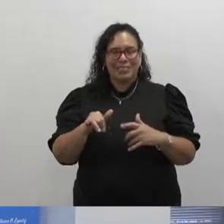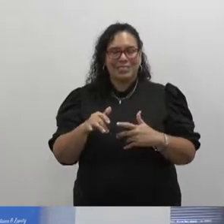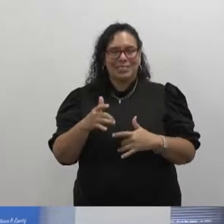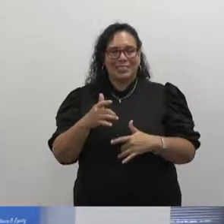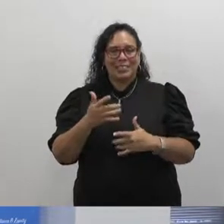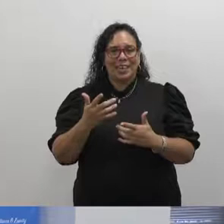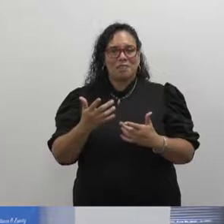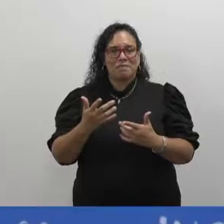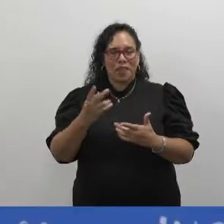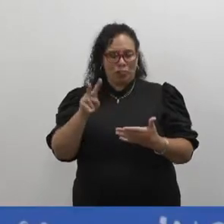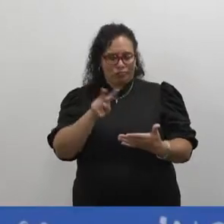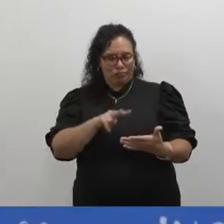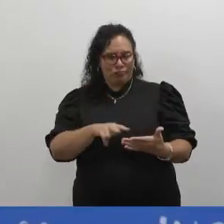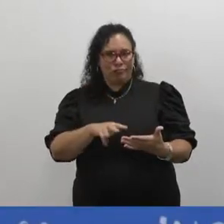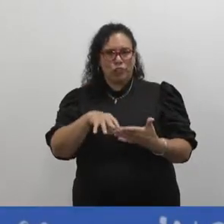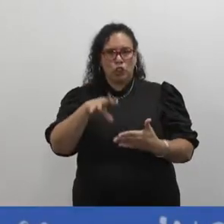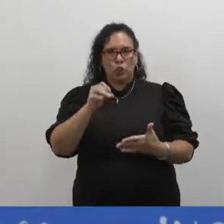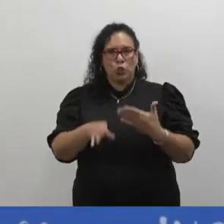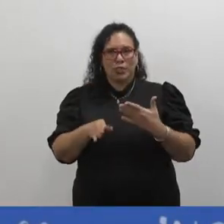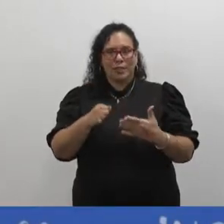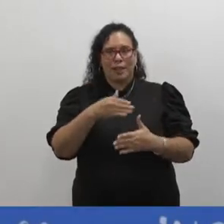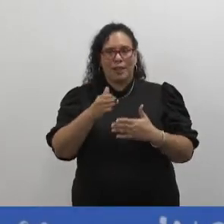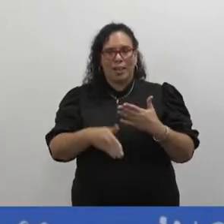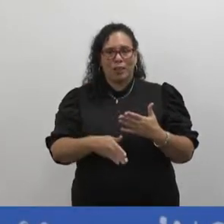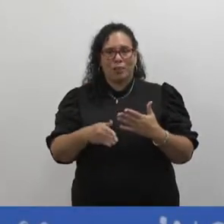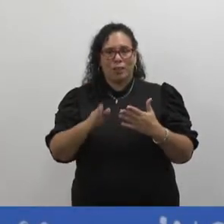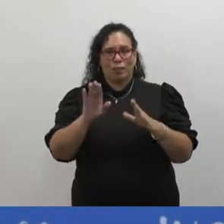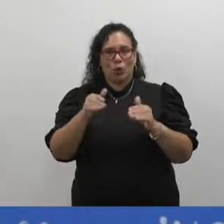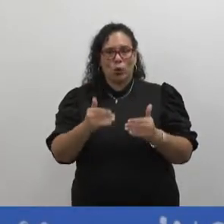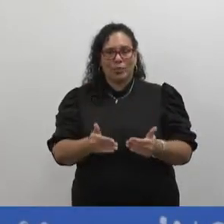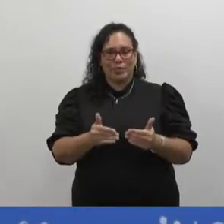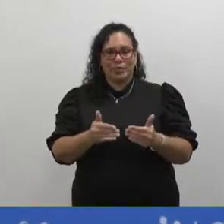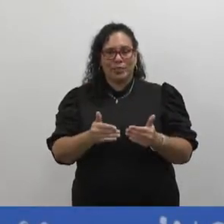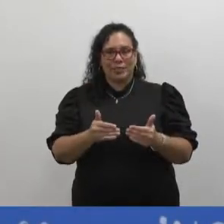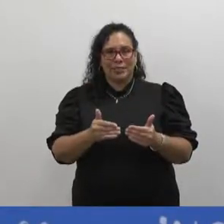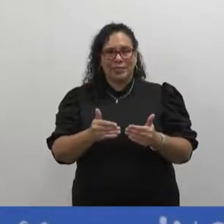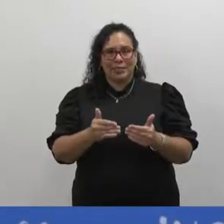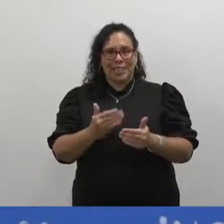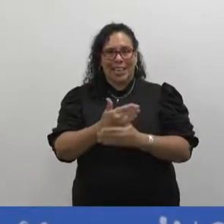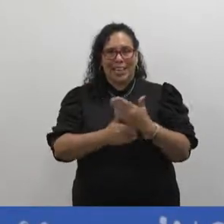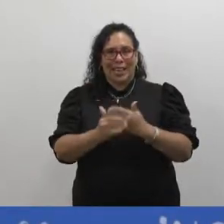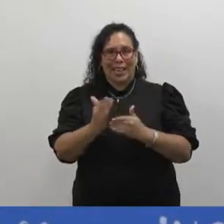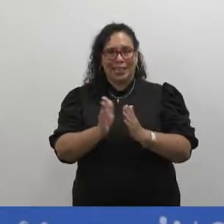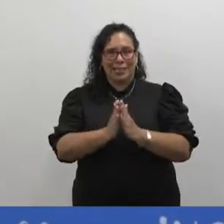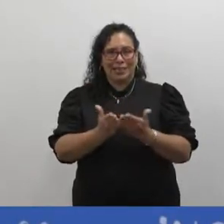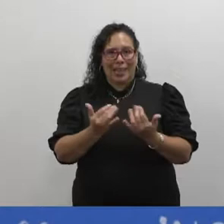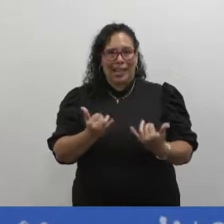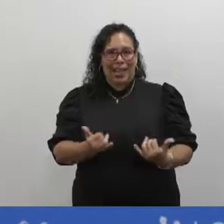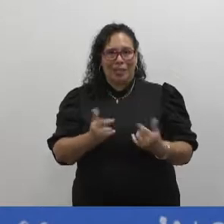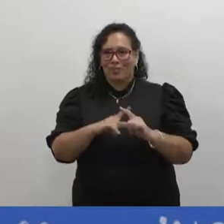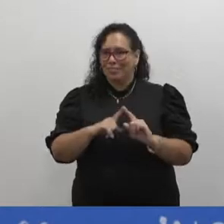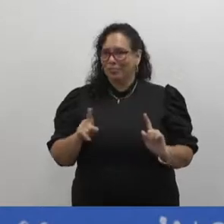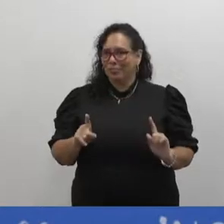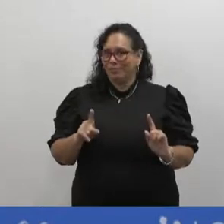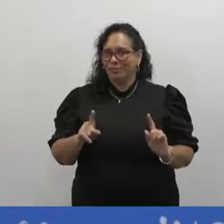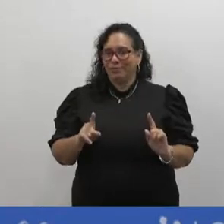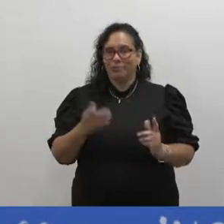khnì từ bên nhà một dân thơ smile khnì về vấn đề từ mũi á anh chưa biết xem ông bị nhà mơ sập hư ông bị cả